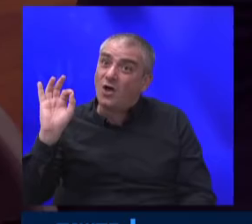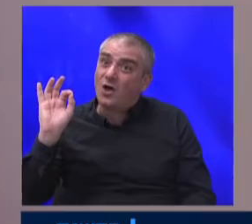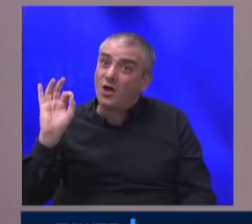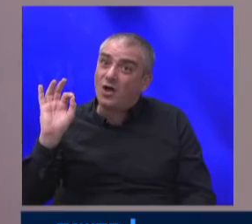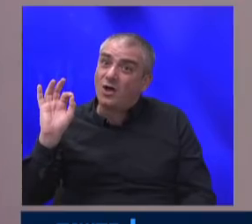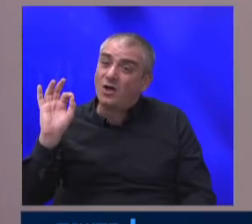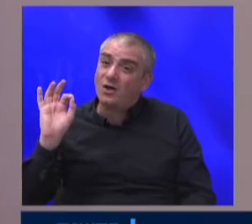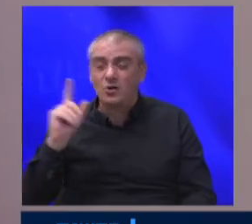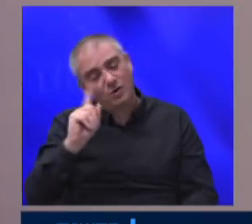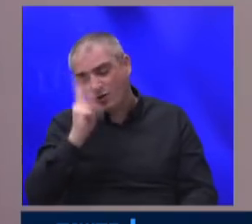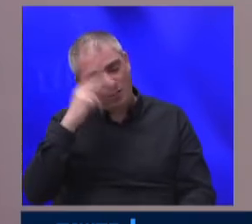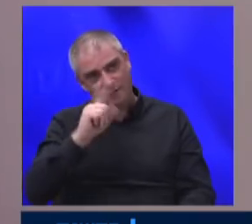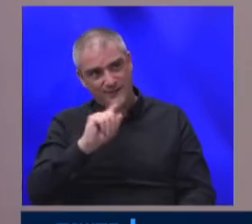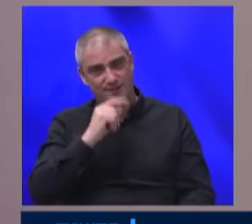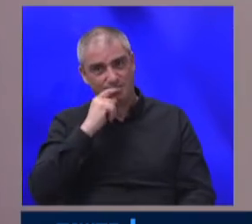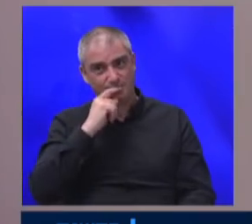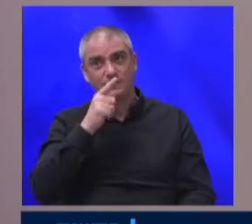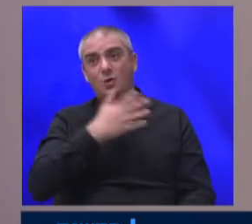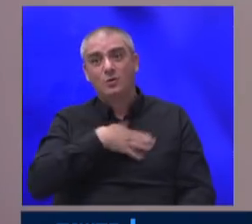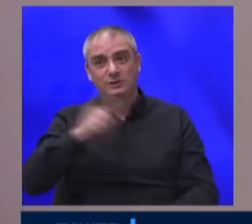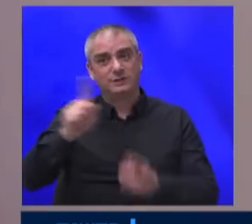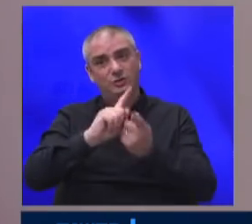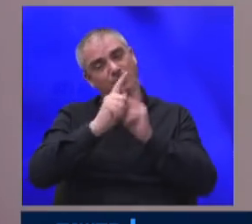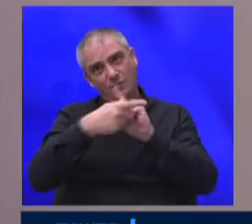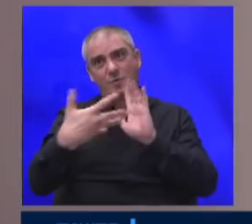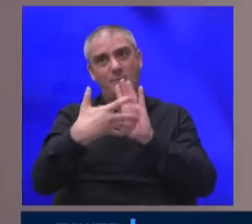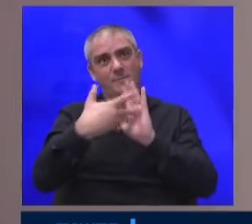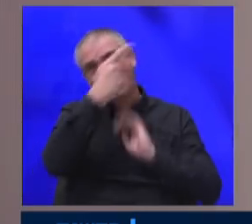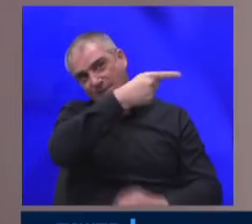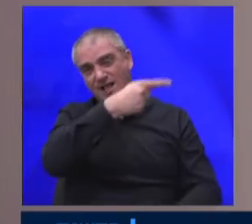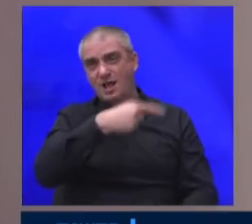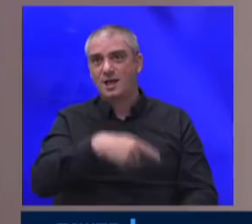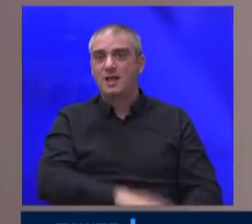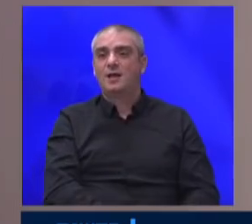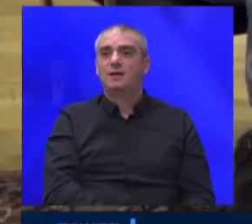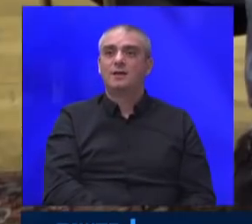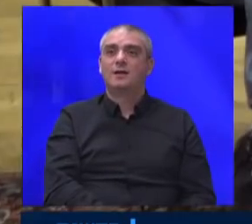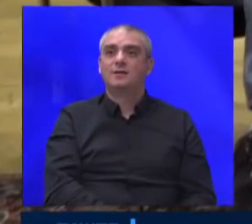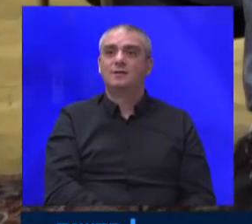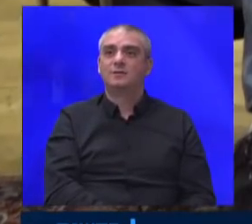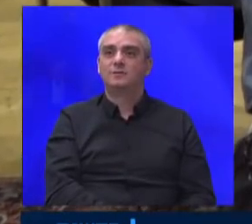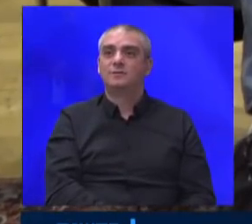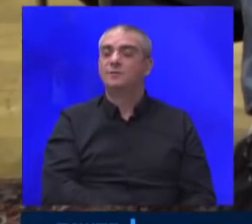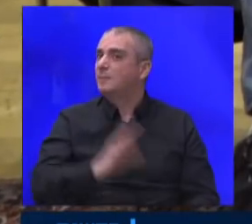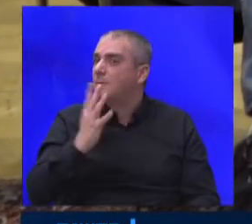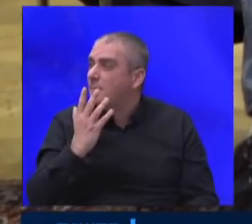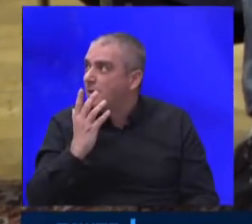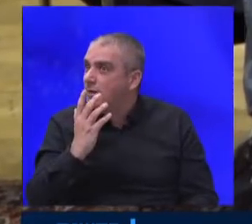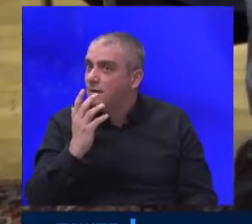הבנת. הוא רוצה שתמלא את מקומו בבדיקה. מה? אתם חושפים את